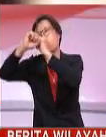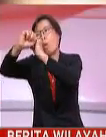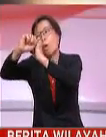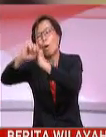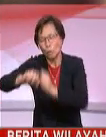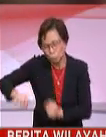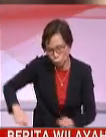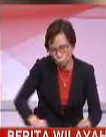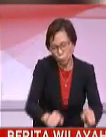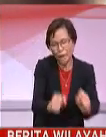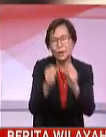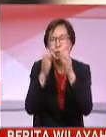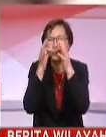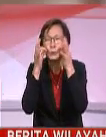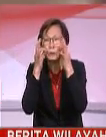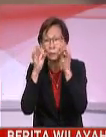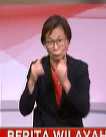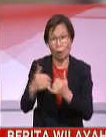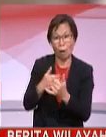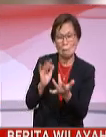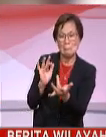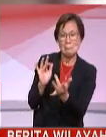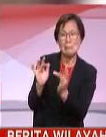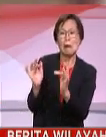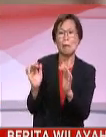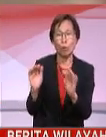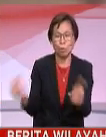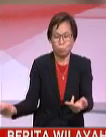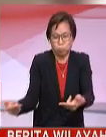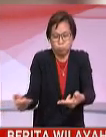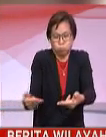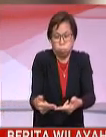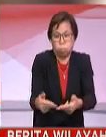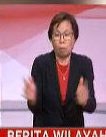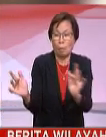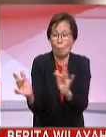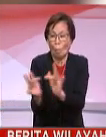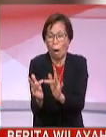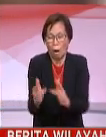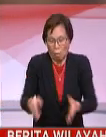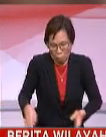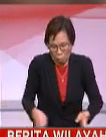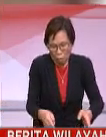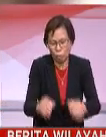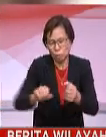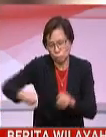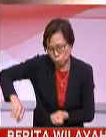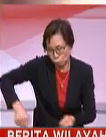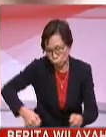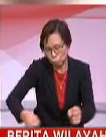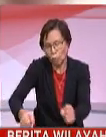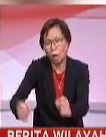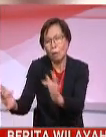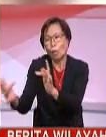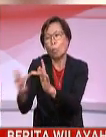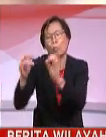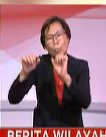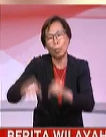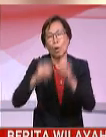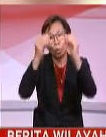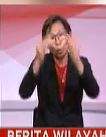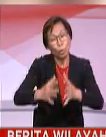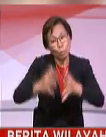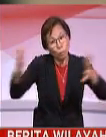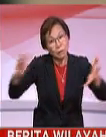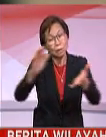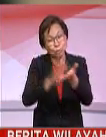di Sungai Kuching yang hanya boleh dihubungi dengan laluan sungai. Menurut Guru Besar Ahmad Zaki Kasim, sekolah